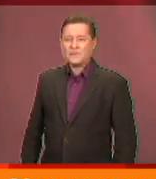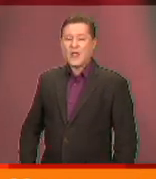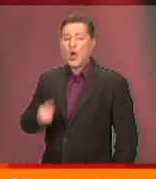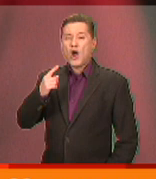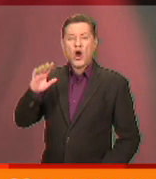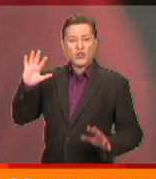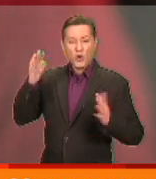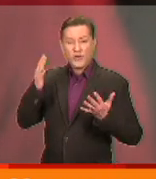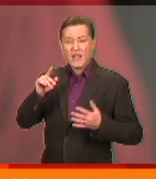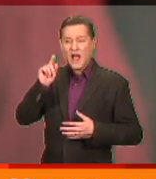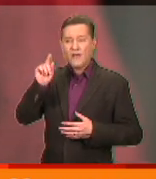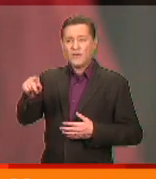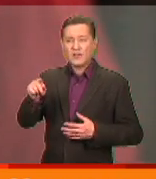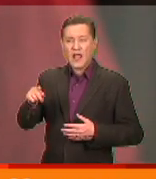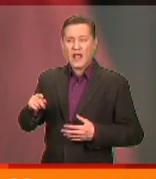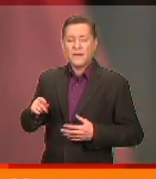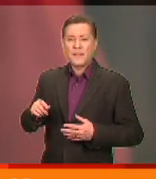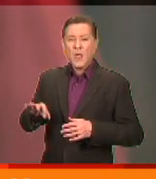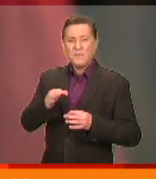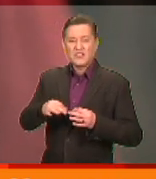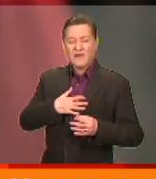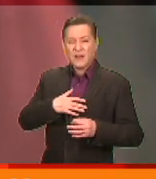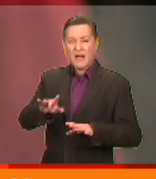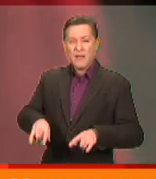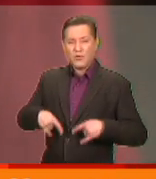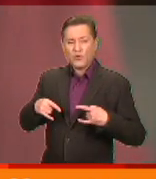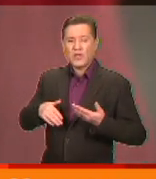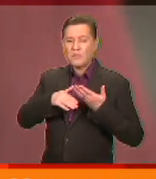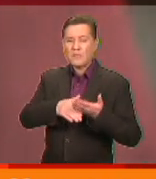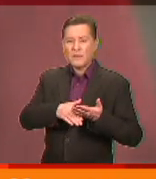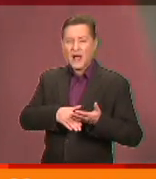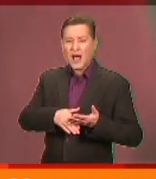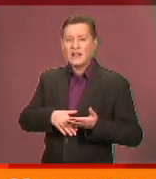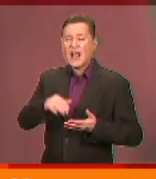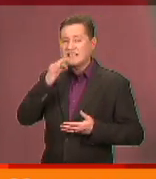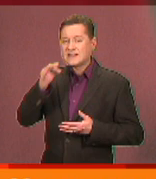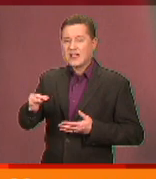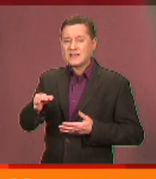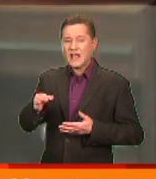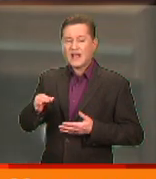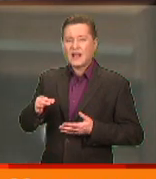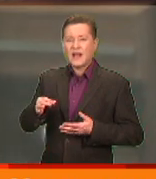Одного дня вона підшивала мої брюки. Я допомагав, тримав їх. Вона сказала, якщо я їх